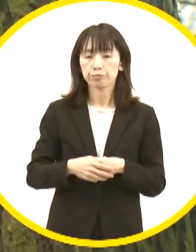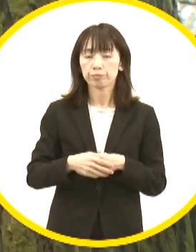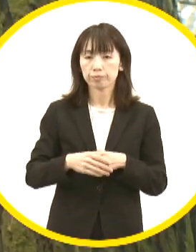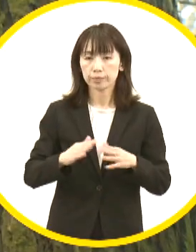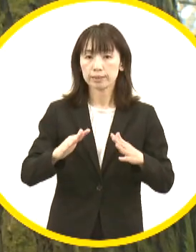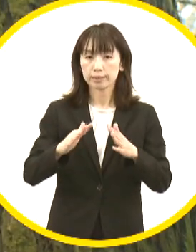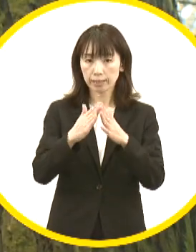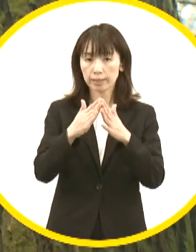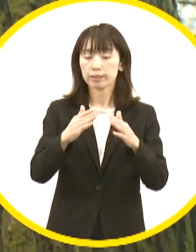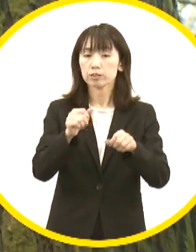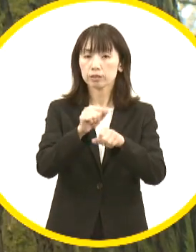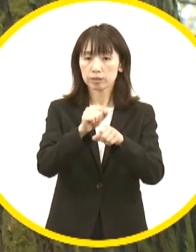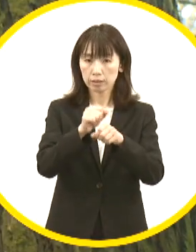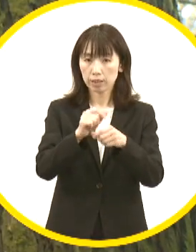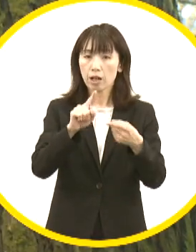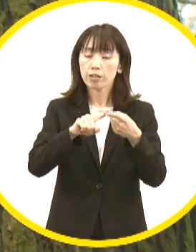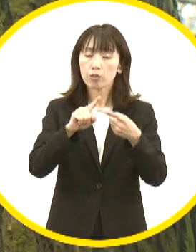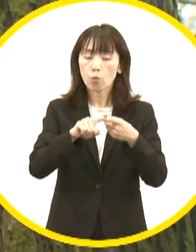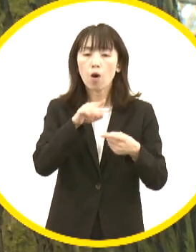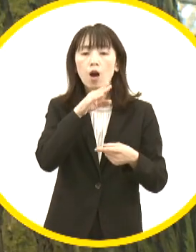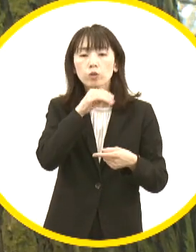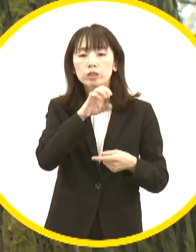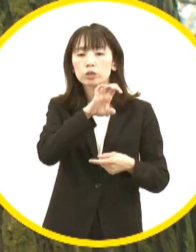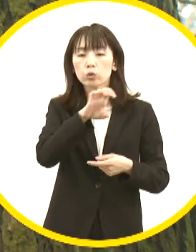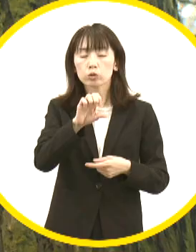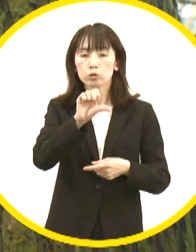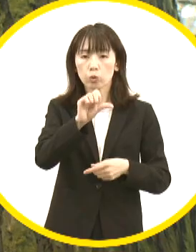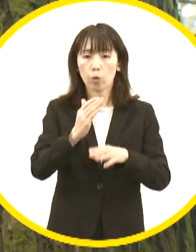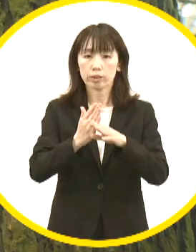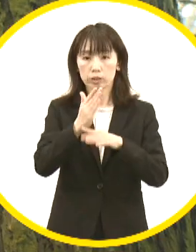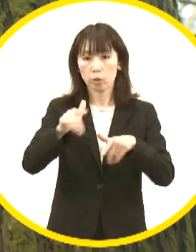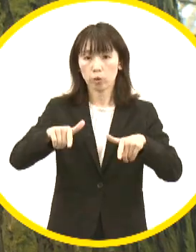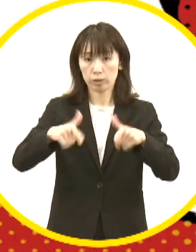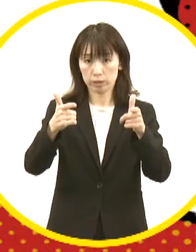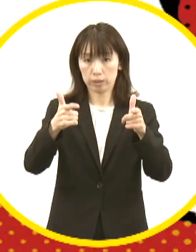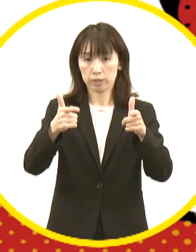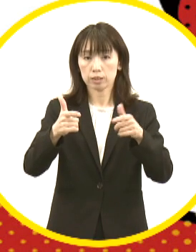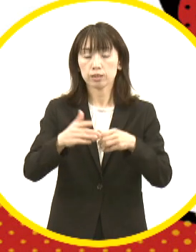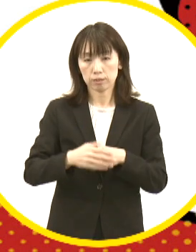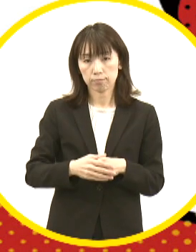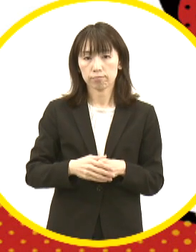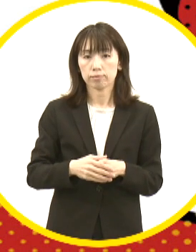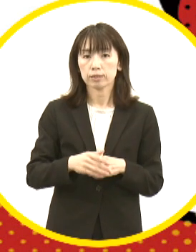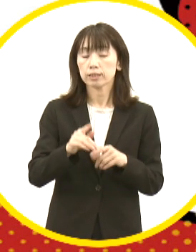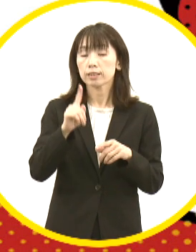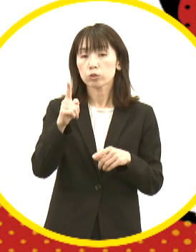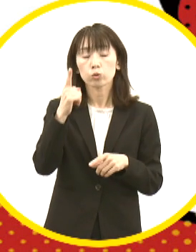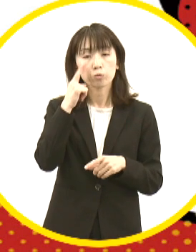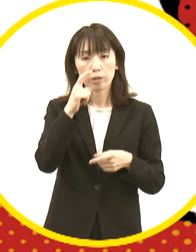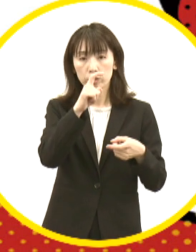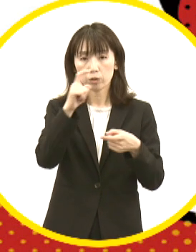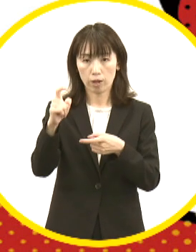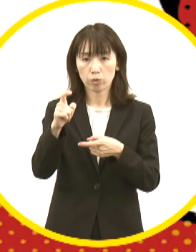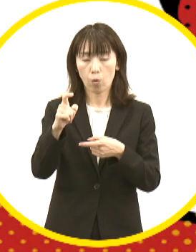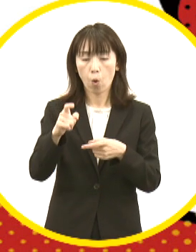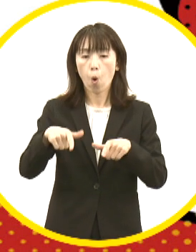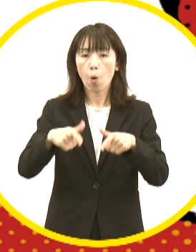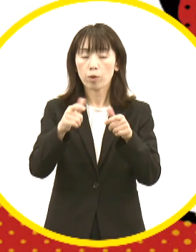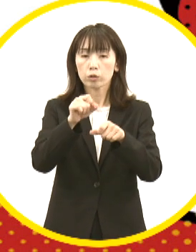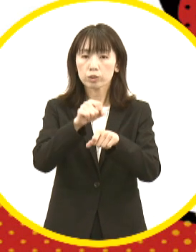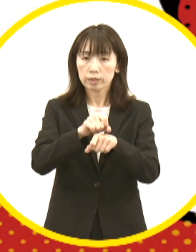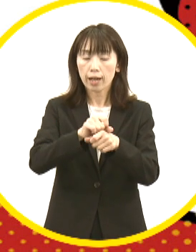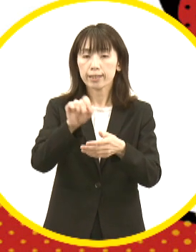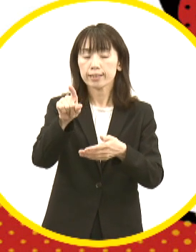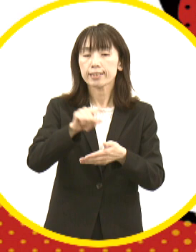建築用材として適しているのは45歳を超えた木。ここで一つ目のキーワード、木材利